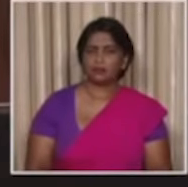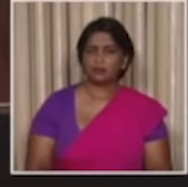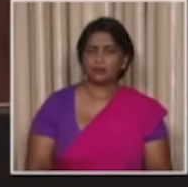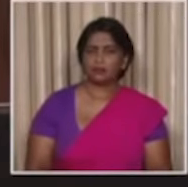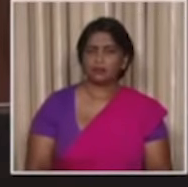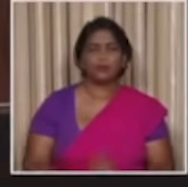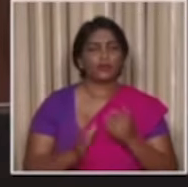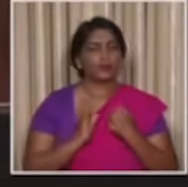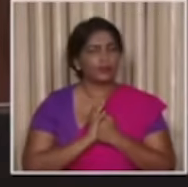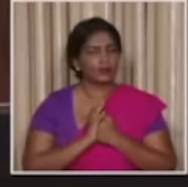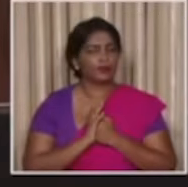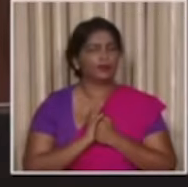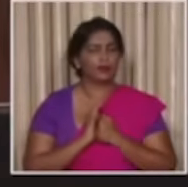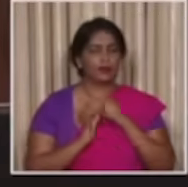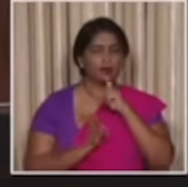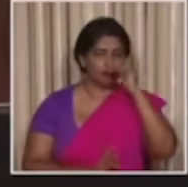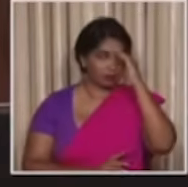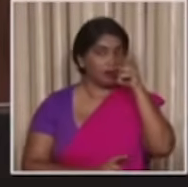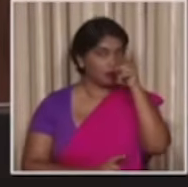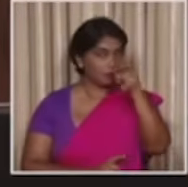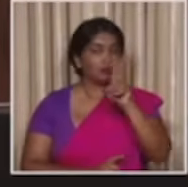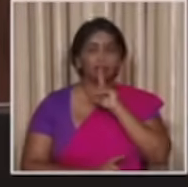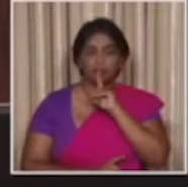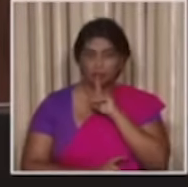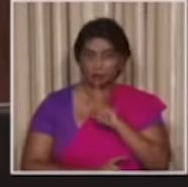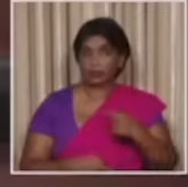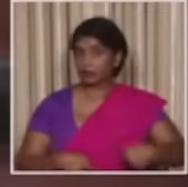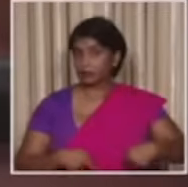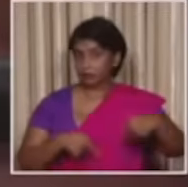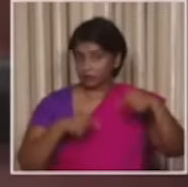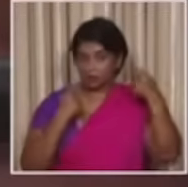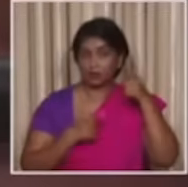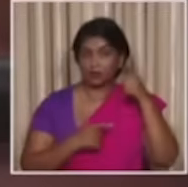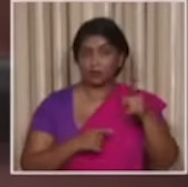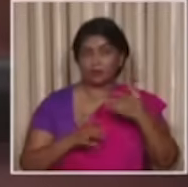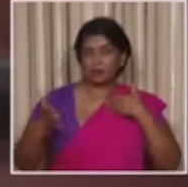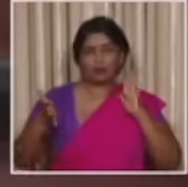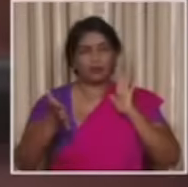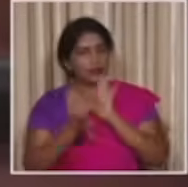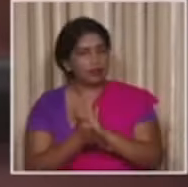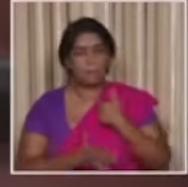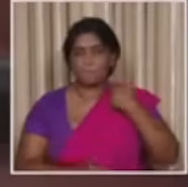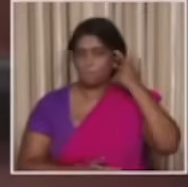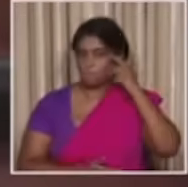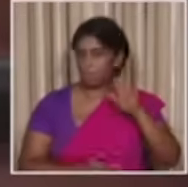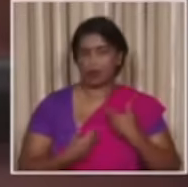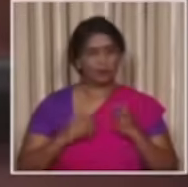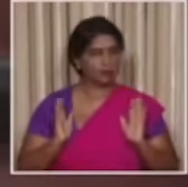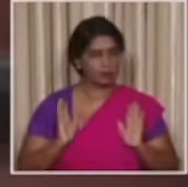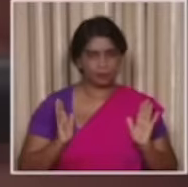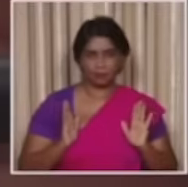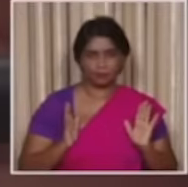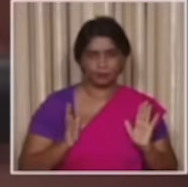අනුර කුමාර දිසානායක කතානායකතුමනි, මේක ඔබතුමාගේ තීන්දුව අභියෝගයට ලක්කොට ඔබතුමා බිත්තියට හේතු කිරීමේ අපේක්ෂාවක් අපිට කිසිසේත්ම